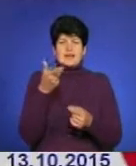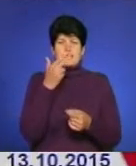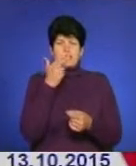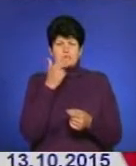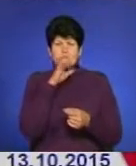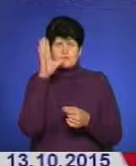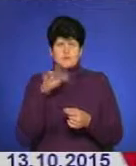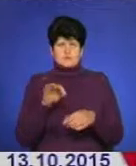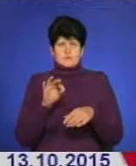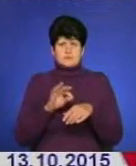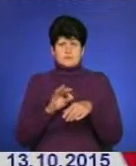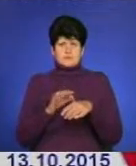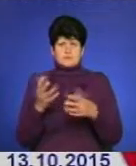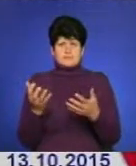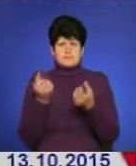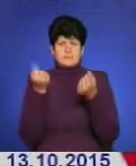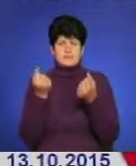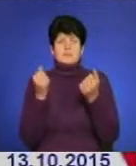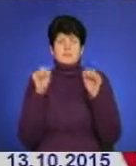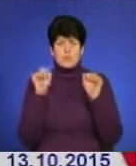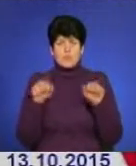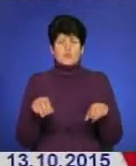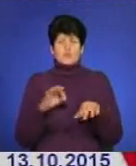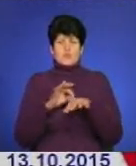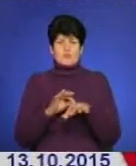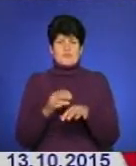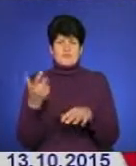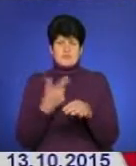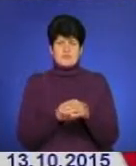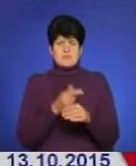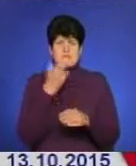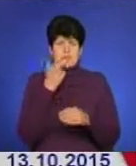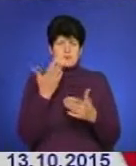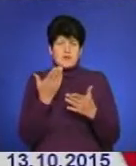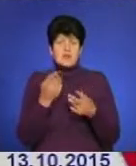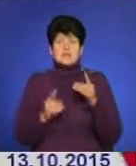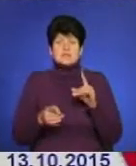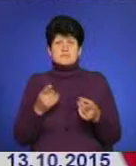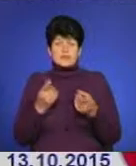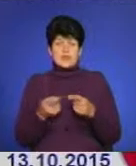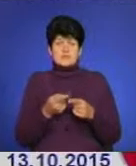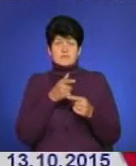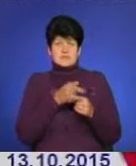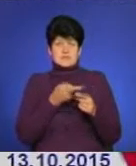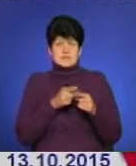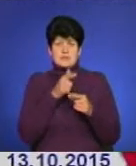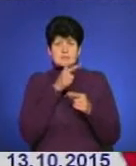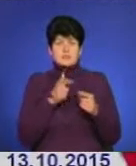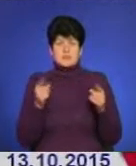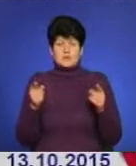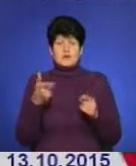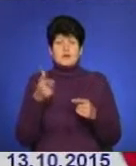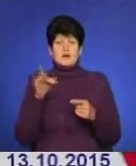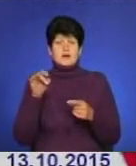застуд. Тобто ми можемо зараз провести щеплення від того ж таки грипу. Але насправді в період міжсезоння грип,